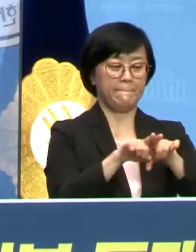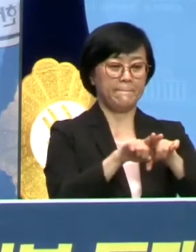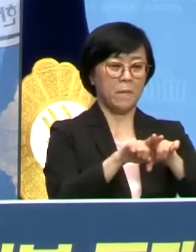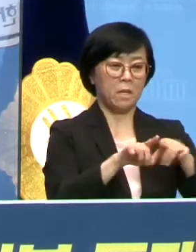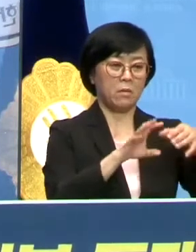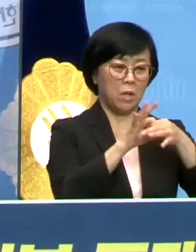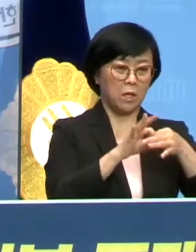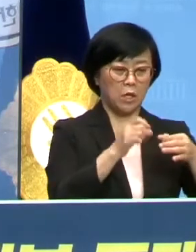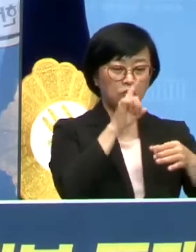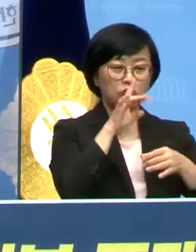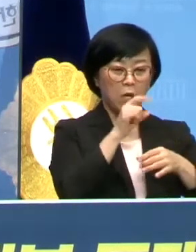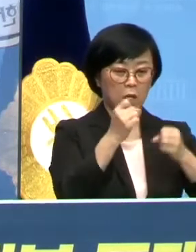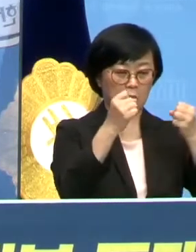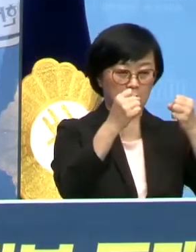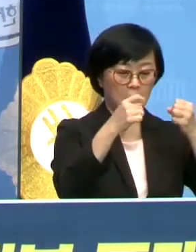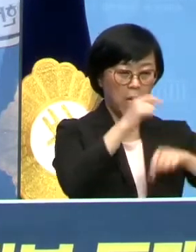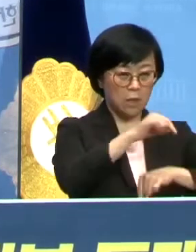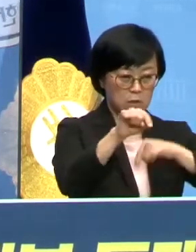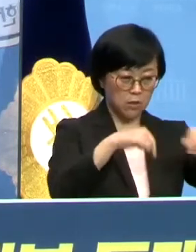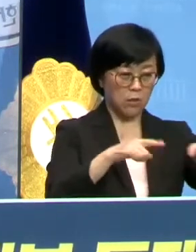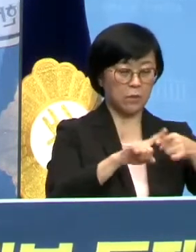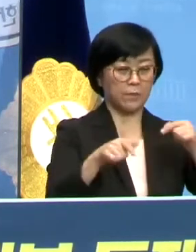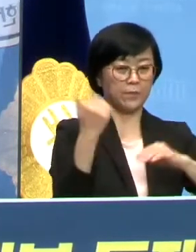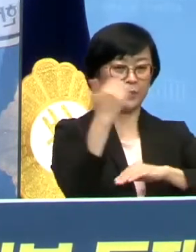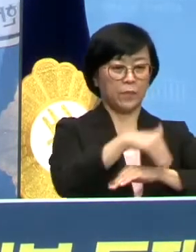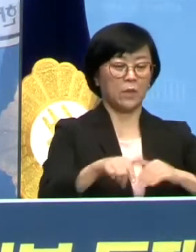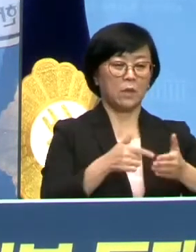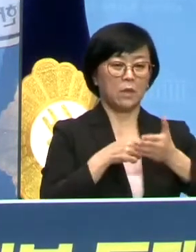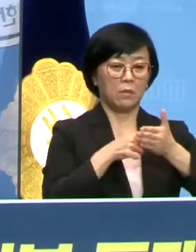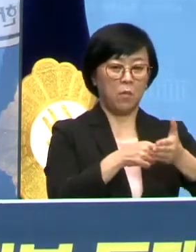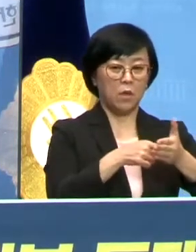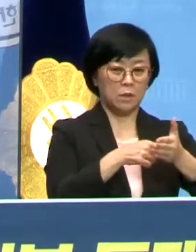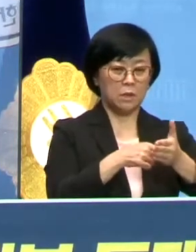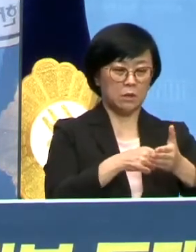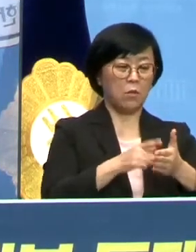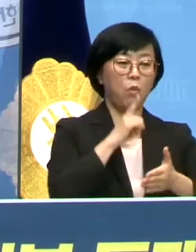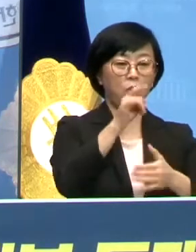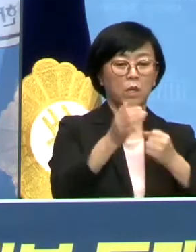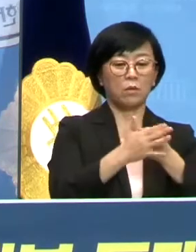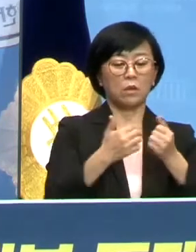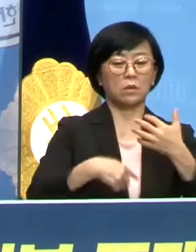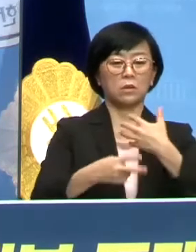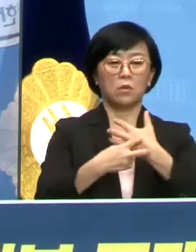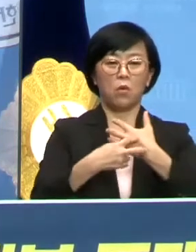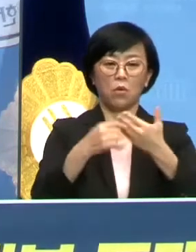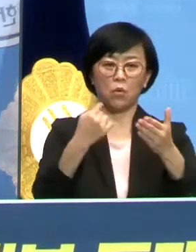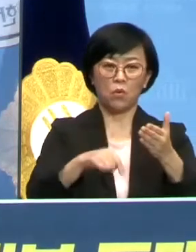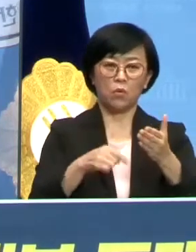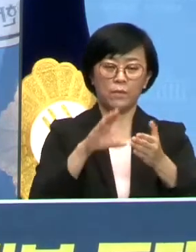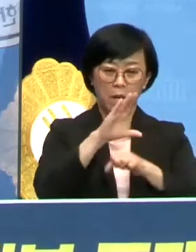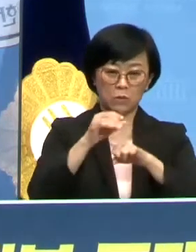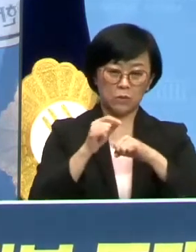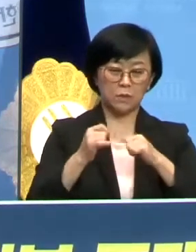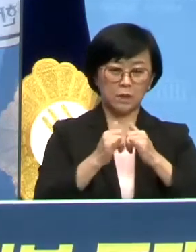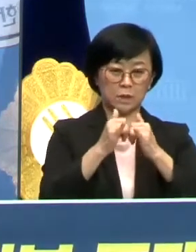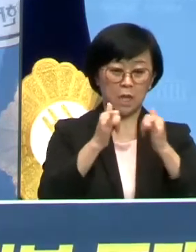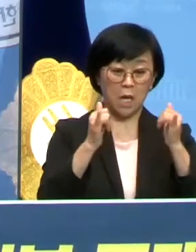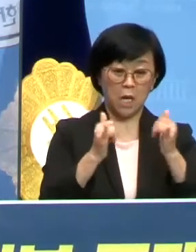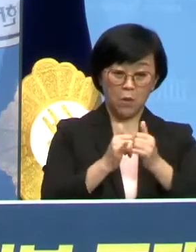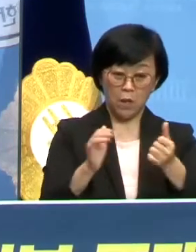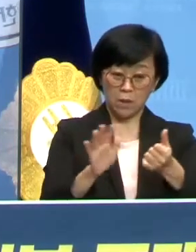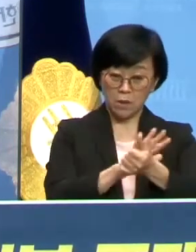관계 중앙행정기관 장은 기본계획에 따라 추진 실적을 부과하도록 하고 있고요 이는 의료 교육 방송 통신 등 사회서비스 분야 를